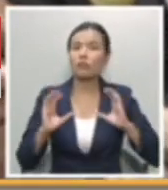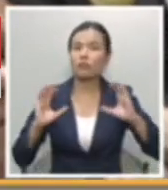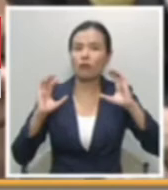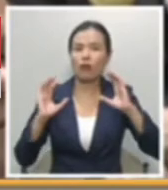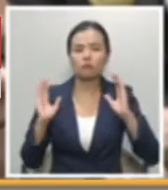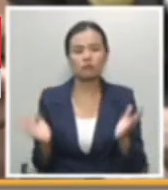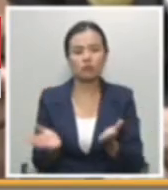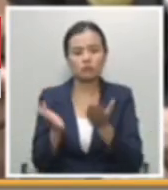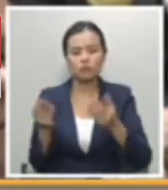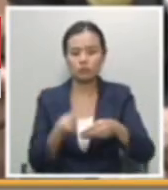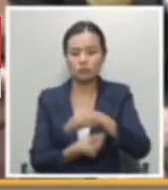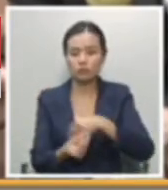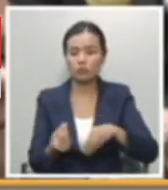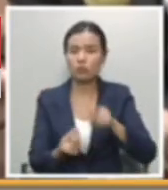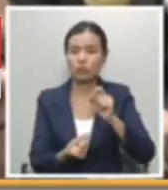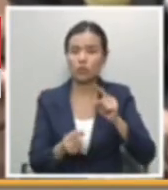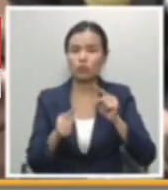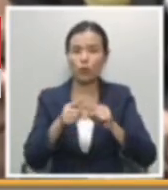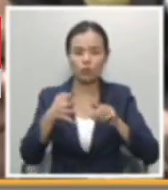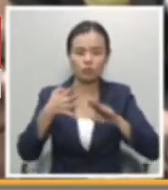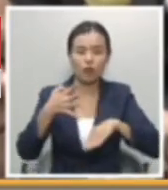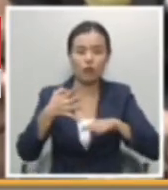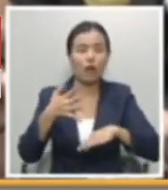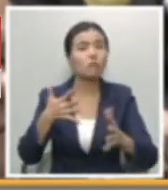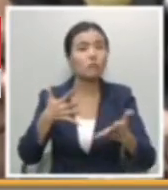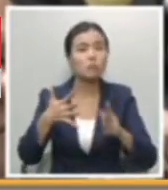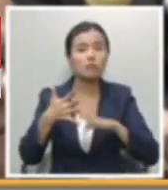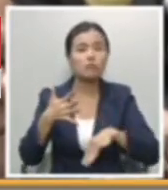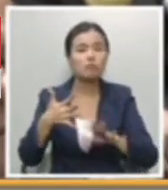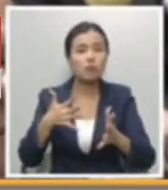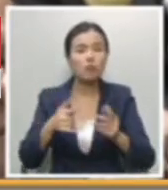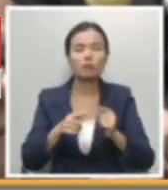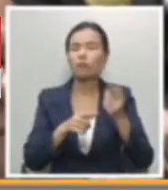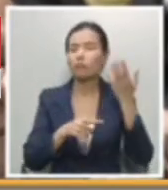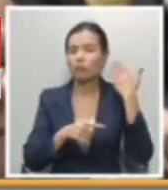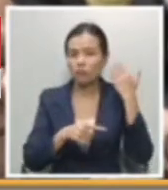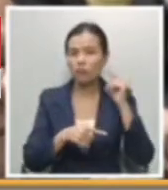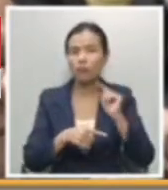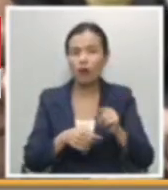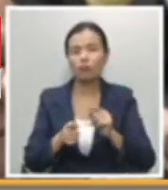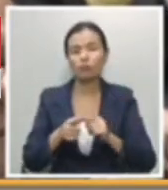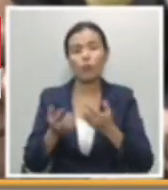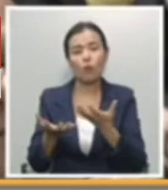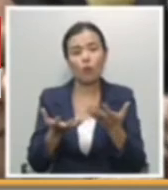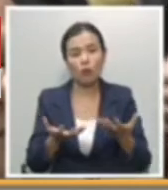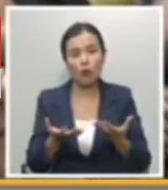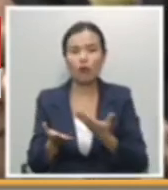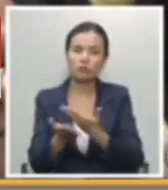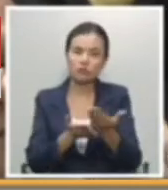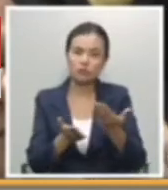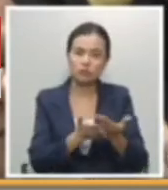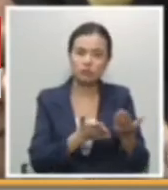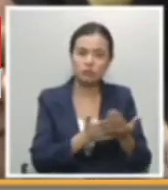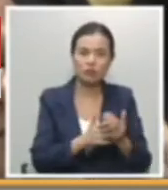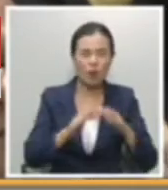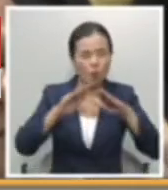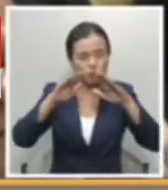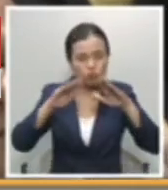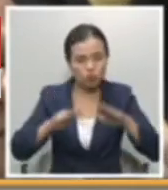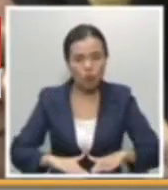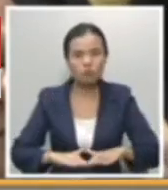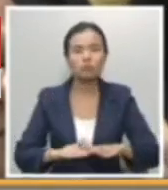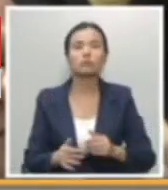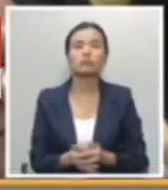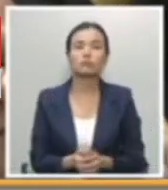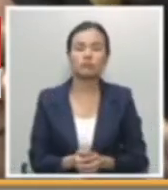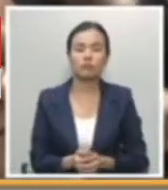สนุนเศรษฐกิจในฐานรากเลยที่ผ่านมาจึงทำให้กำลังซื้อหดตัวอย่างรุนแรง